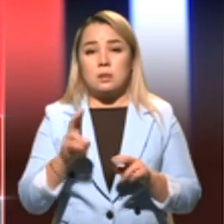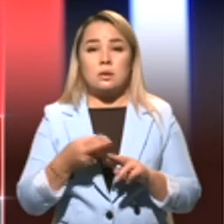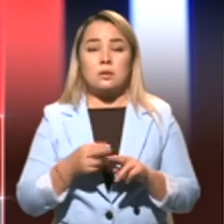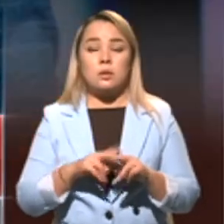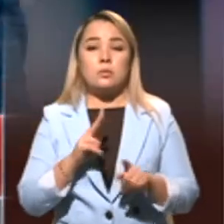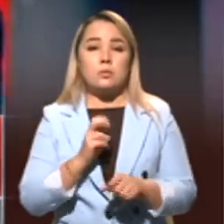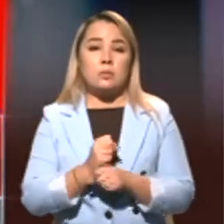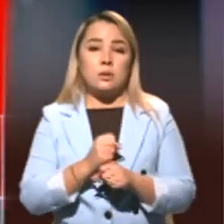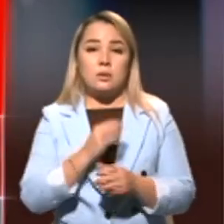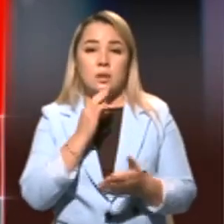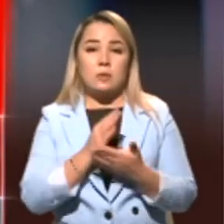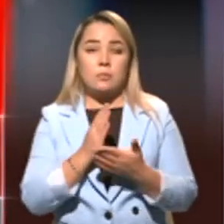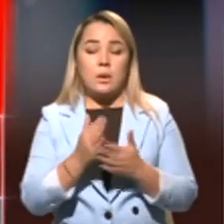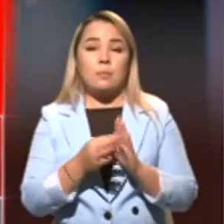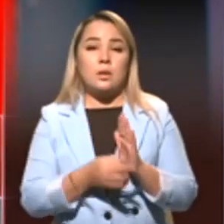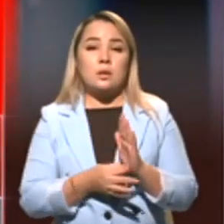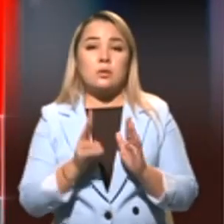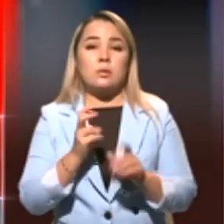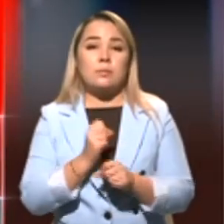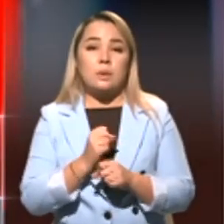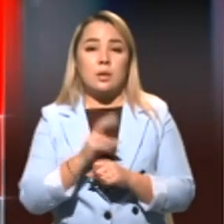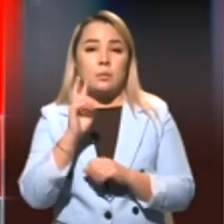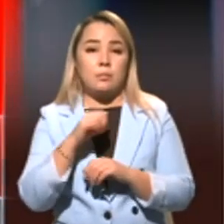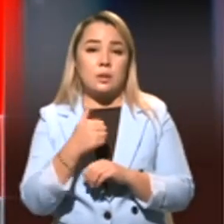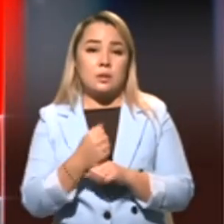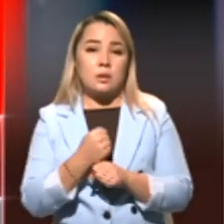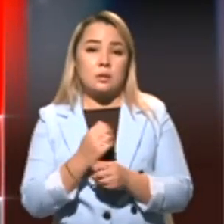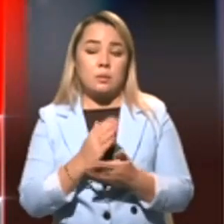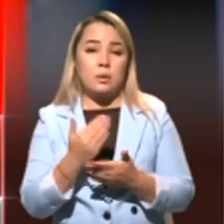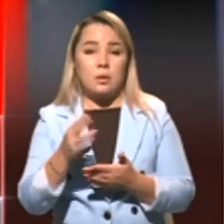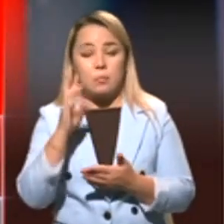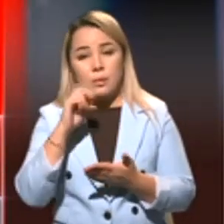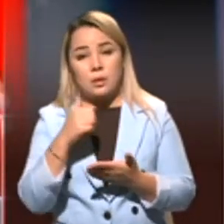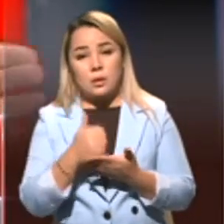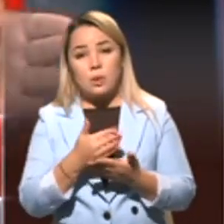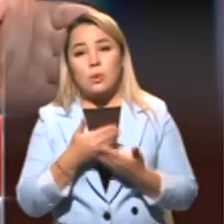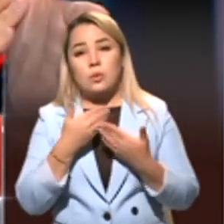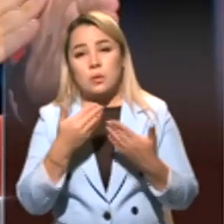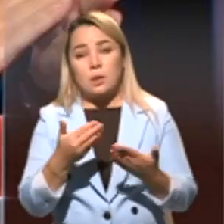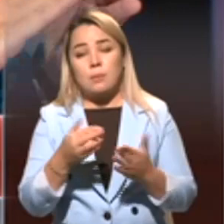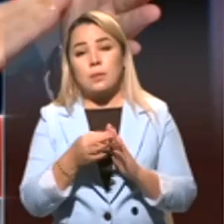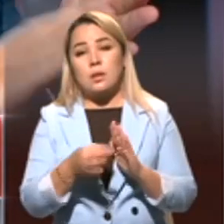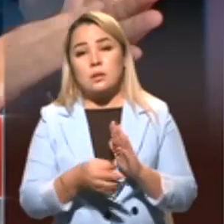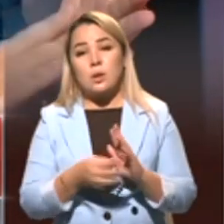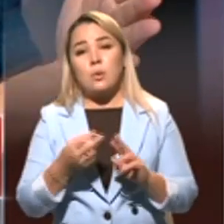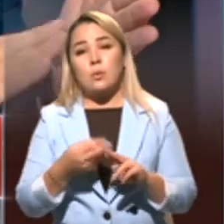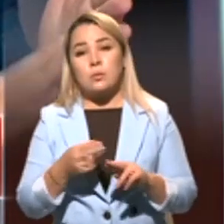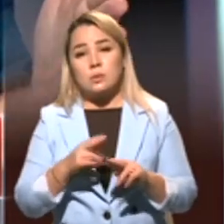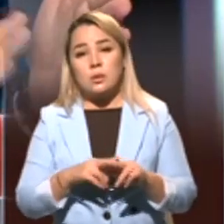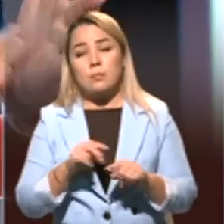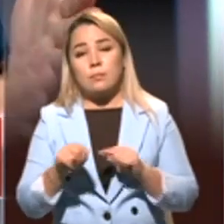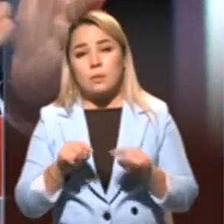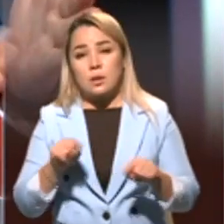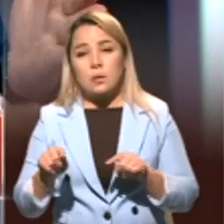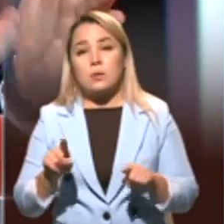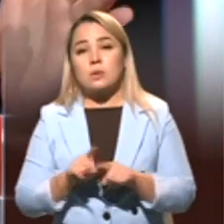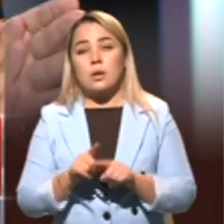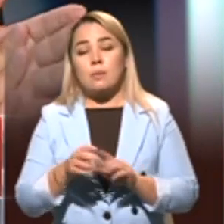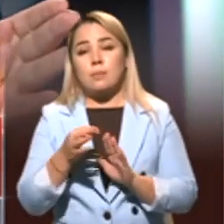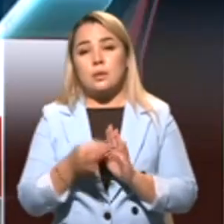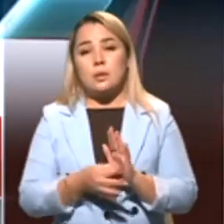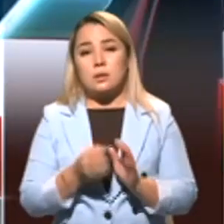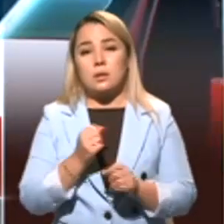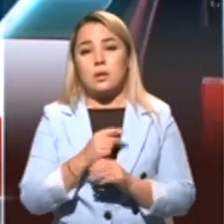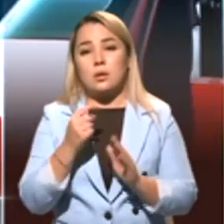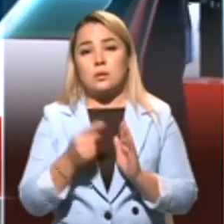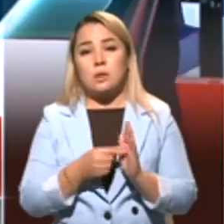кім жасайды? Зайырлықтың принциптерін кім жасайды? Мемлекет жасайды. Мемлекет қояды, зайырлықтың принциптері мынау өзінің жаңағы принциптерін